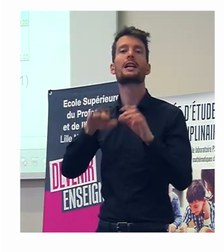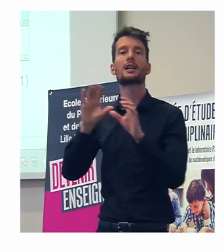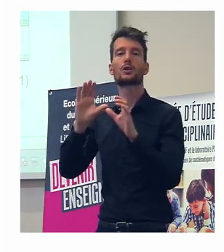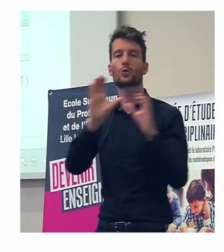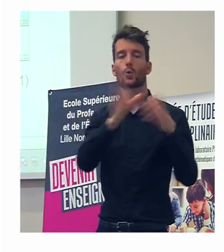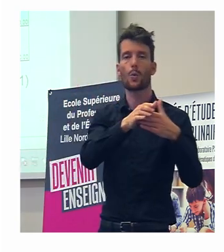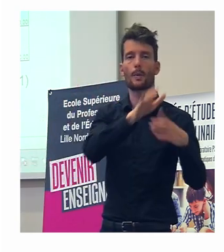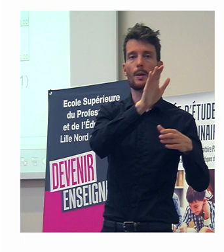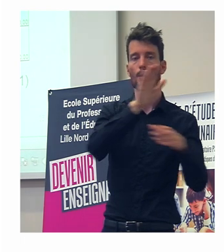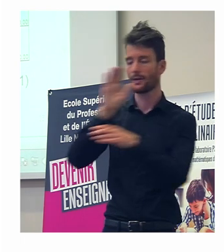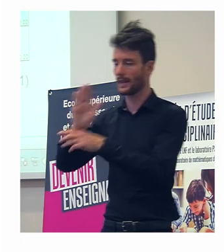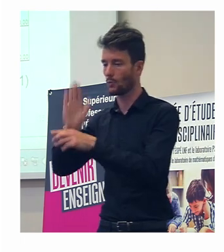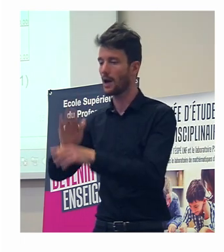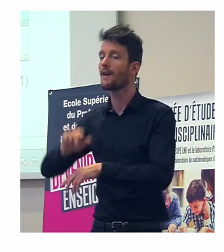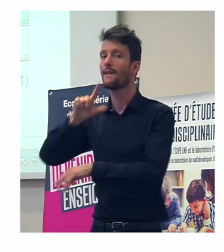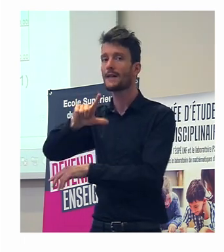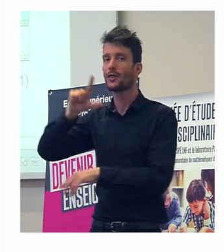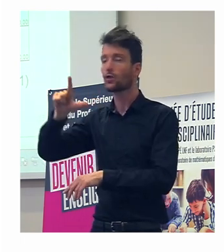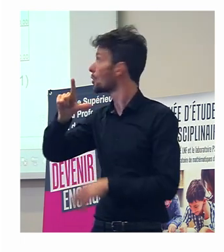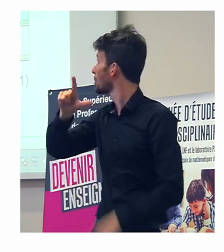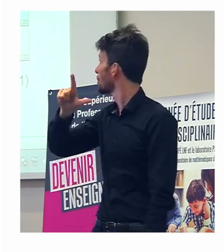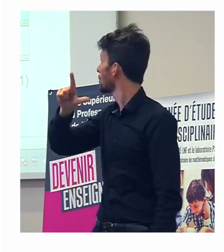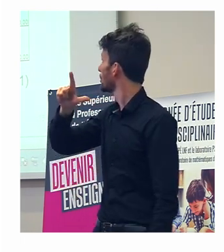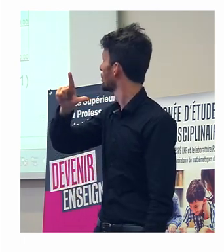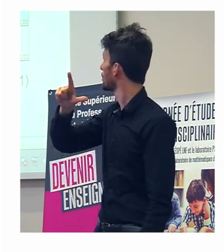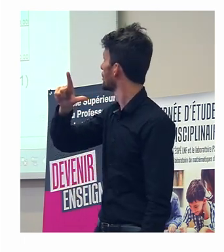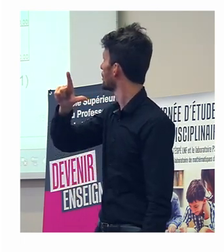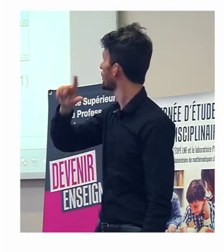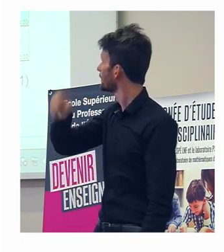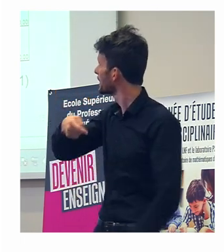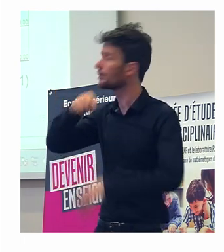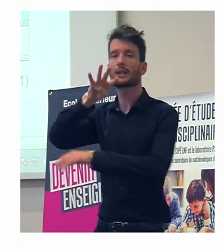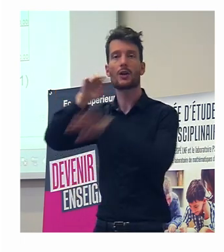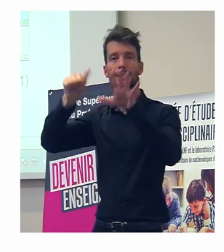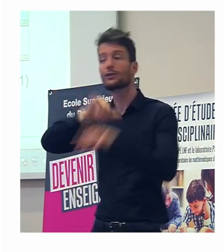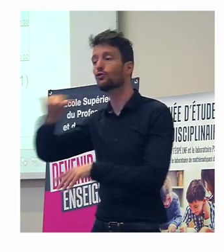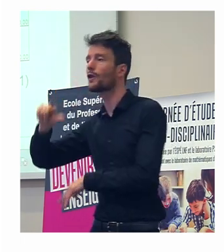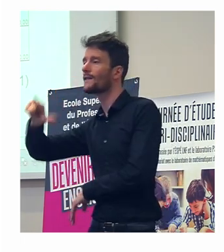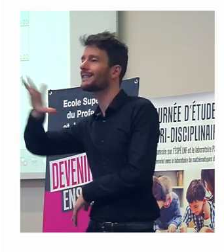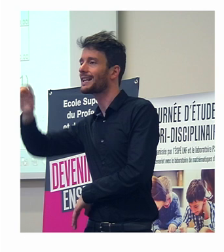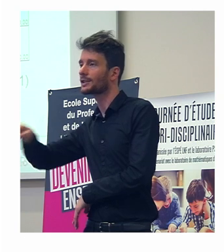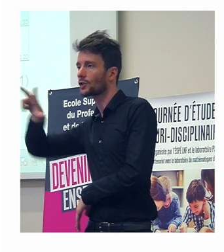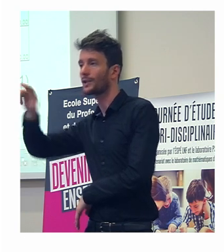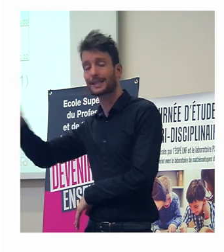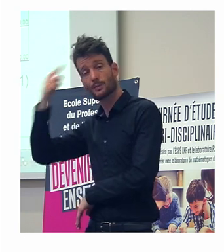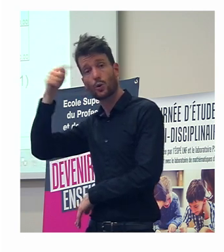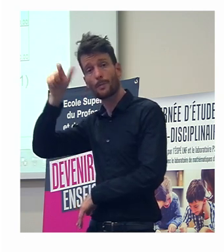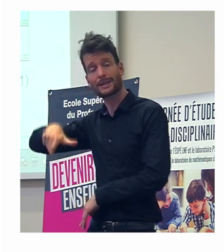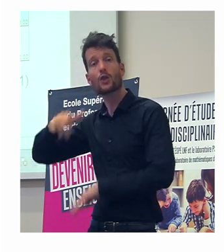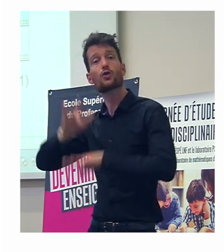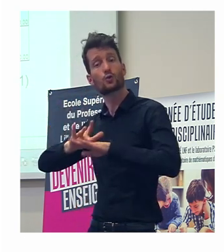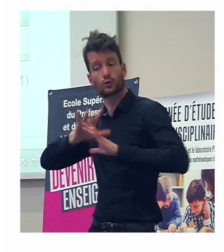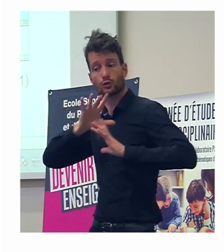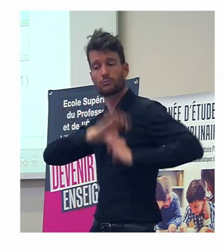de 22-46 à 25-36 pour ceux qui avaient eu l'expérimentation, c'est-à-dire qui